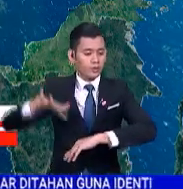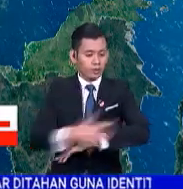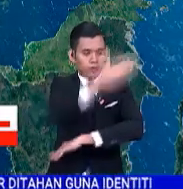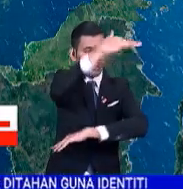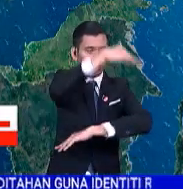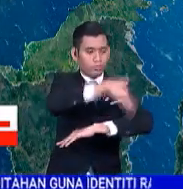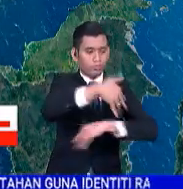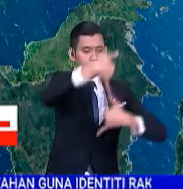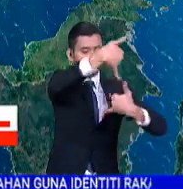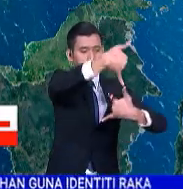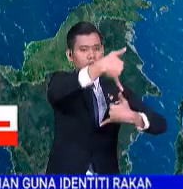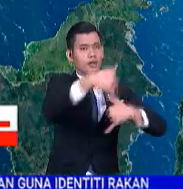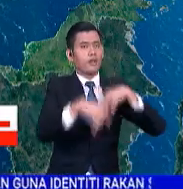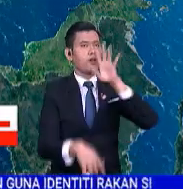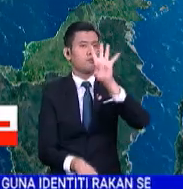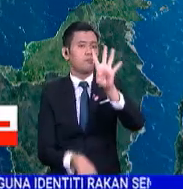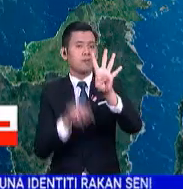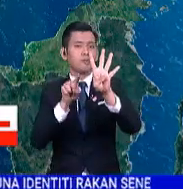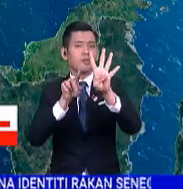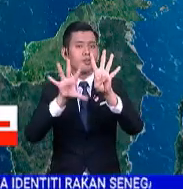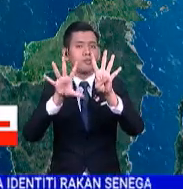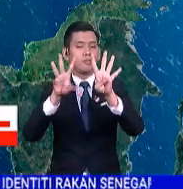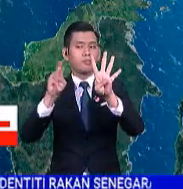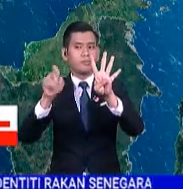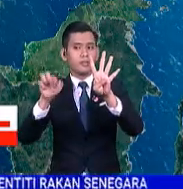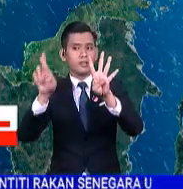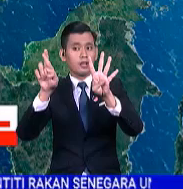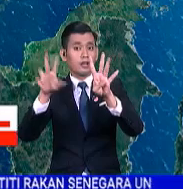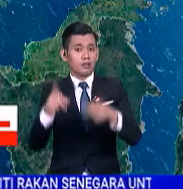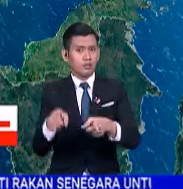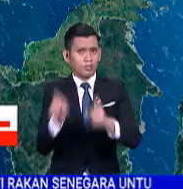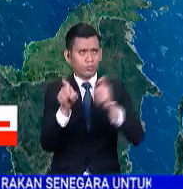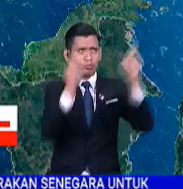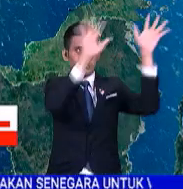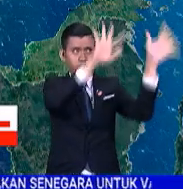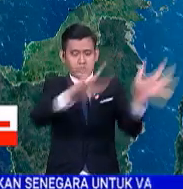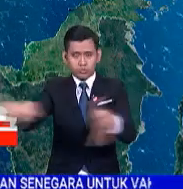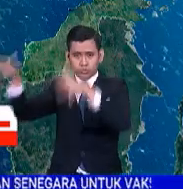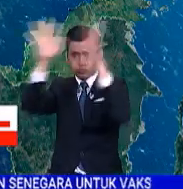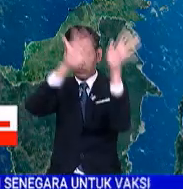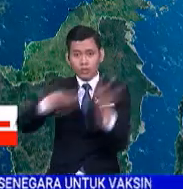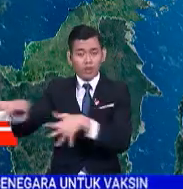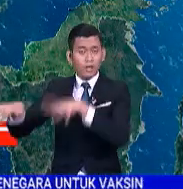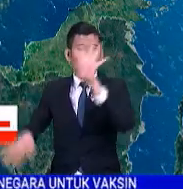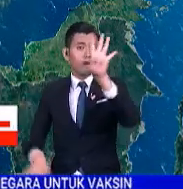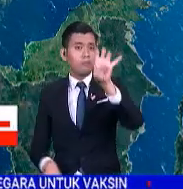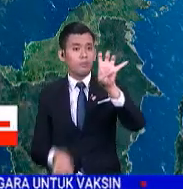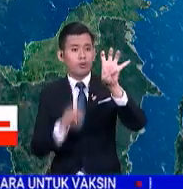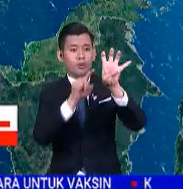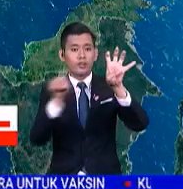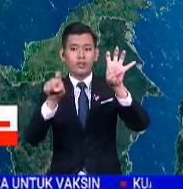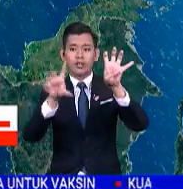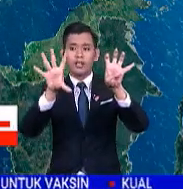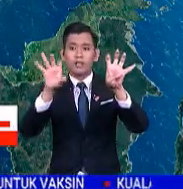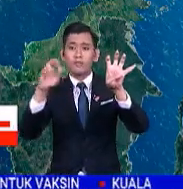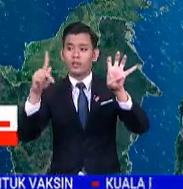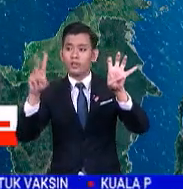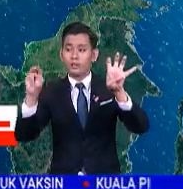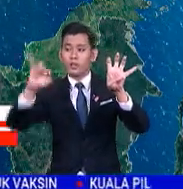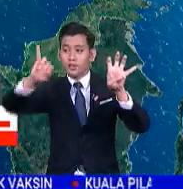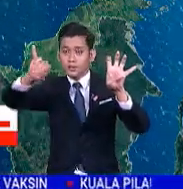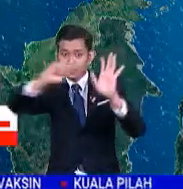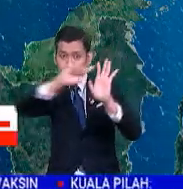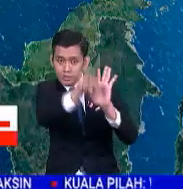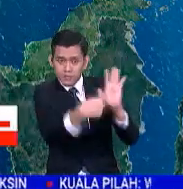yang boleh mencecah sehingga 4.5 meter dan juga kelajuan angin antara 40 hingga 50 km